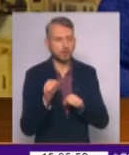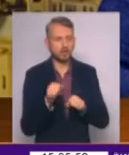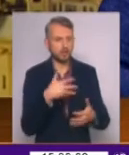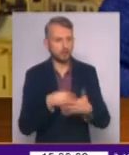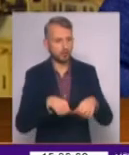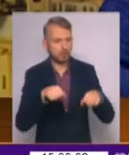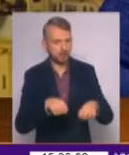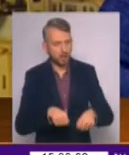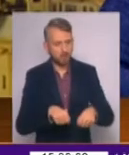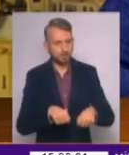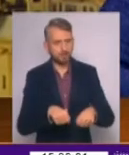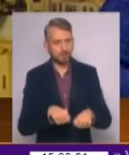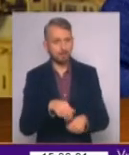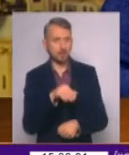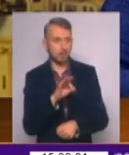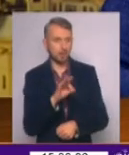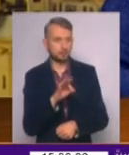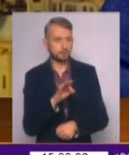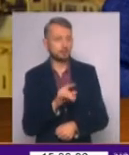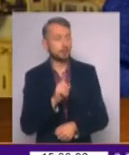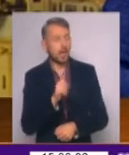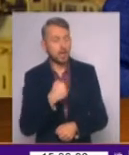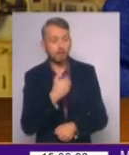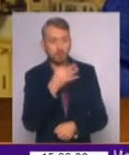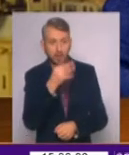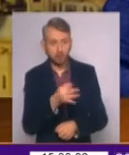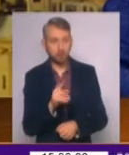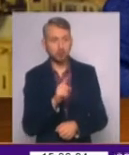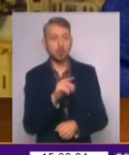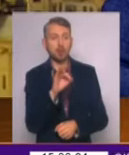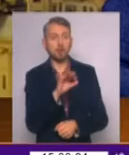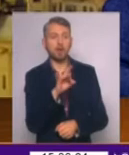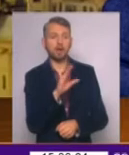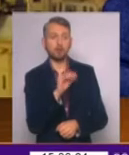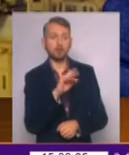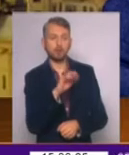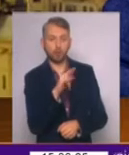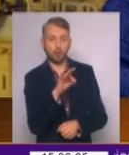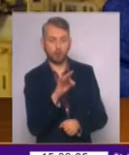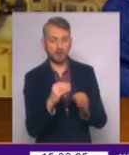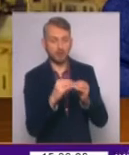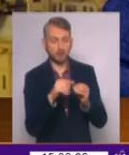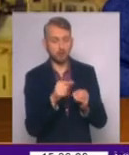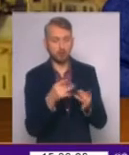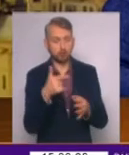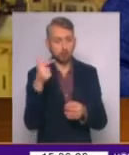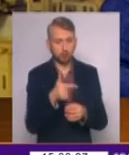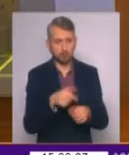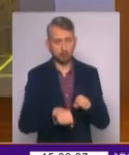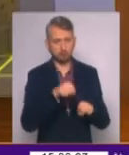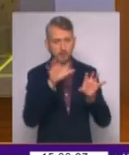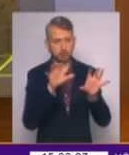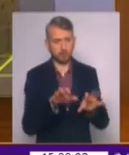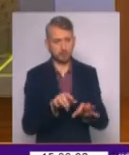права, то, але я вам скажу просто, що по Ревуцьку 10 там, ну, просто грубе порушення законодавства.